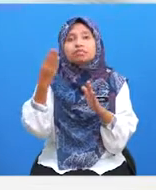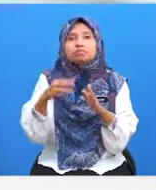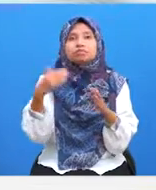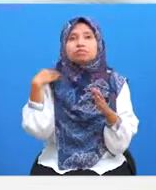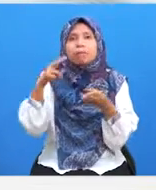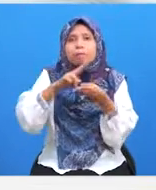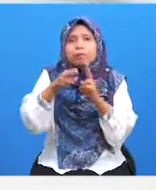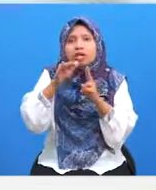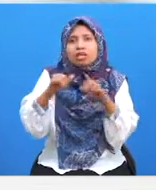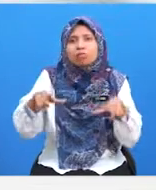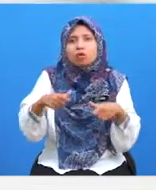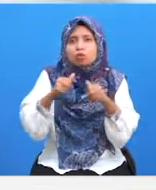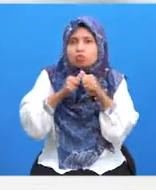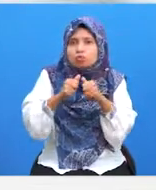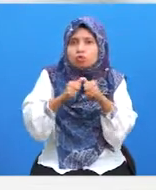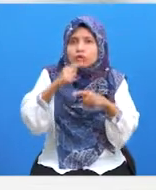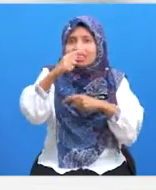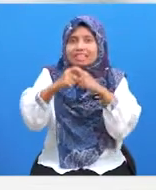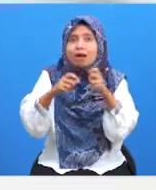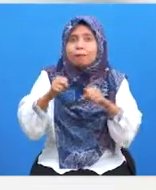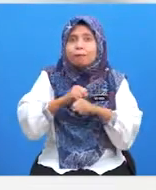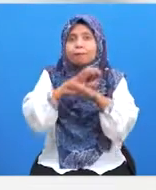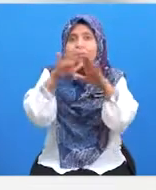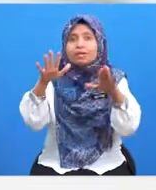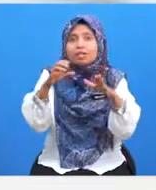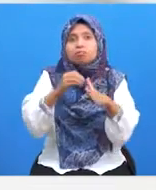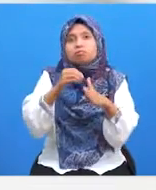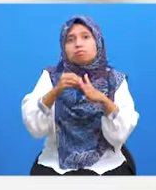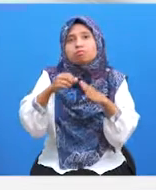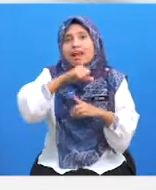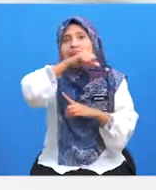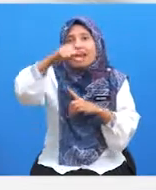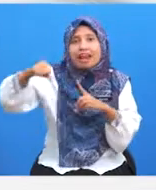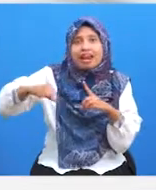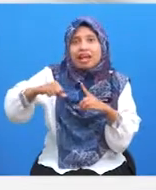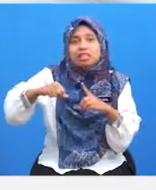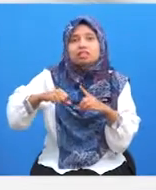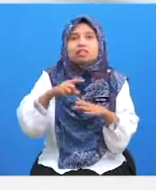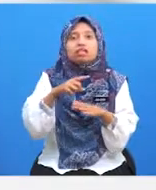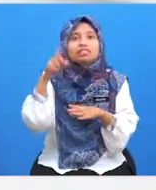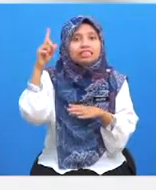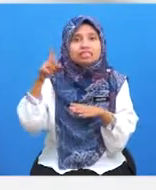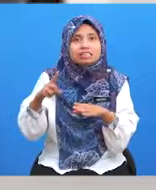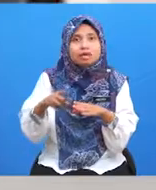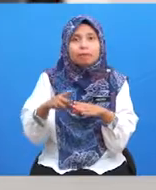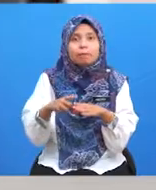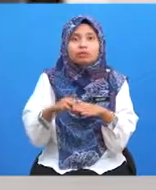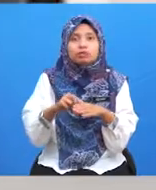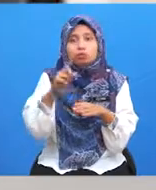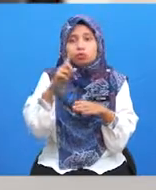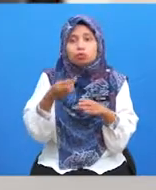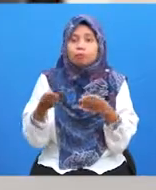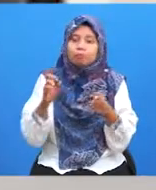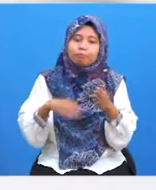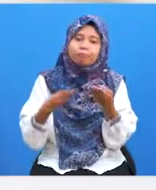mengikut tahap peredaran atau peredaran zaman sesuatu bidang yang dicuri oleh itu